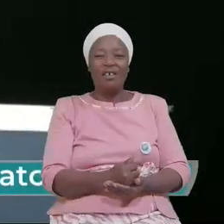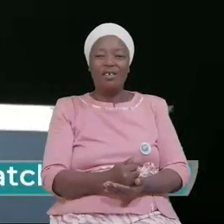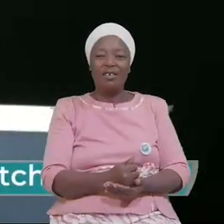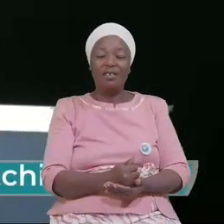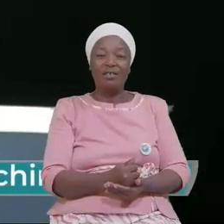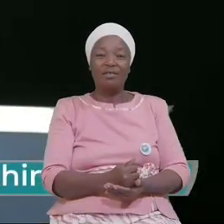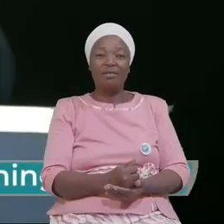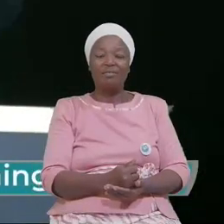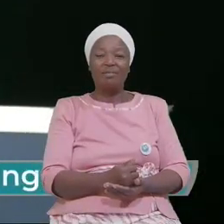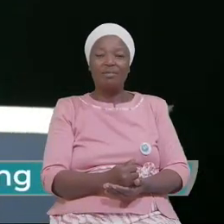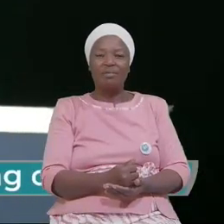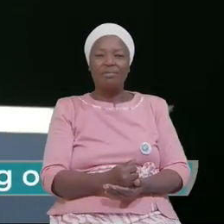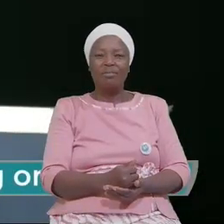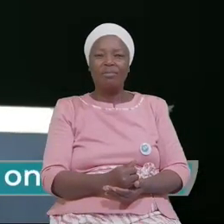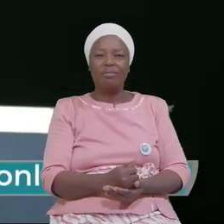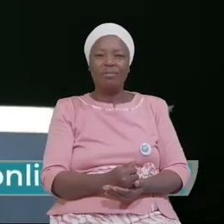conseillers.